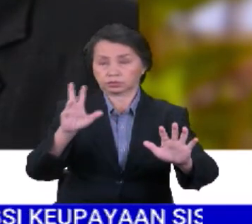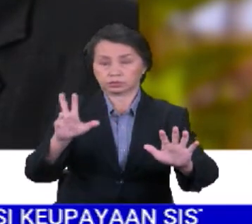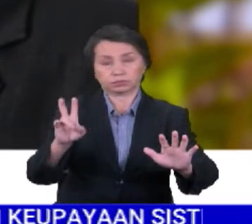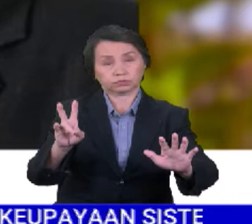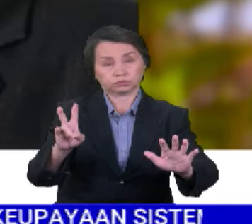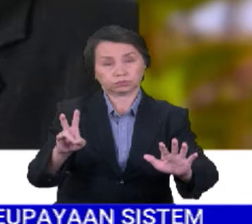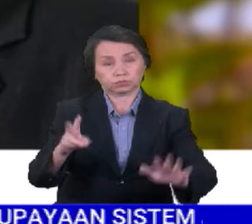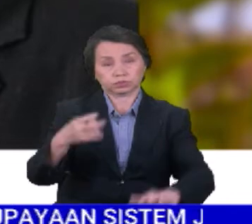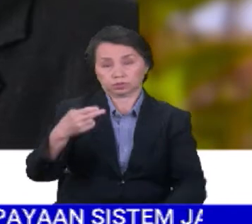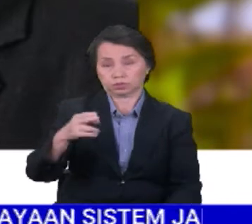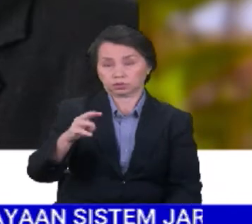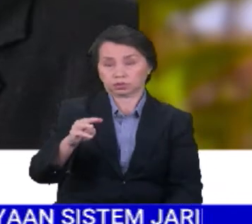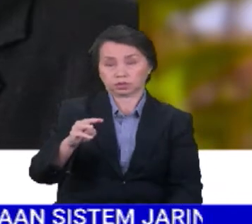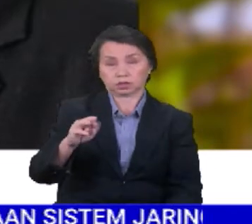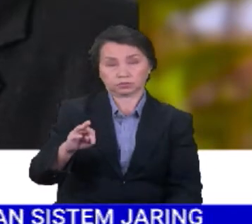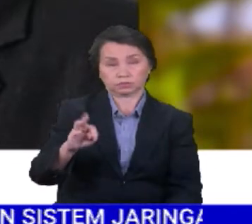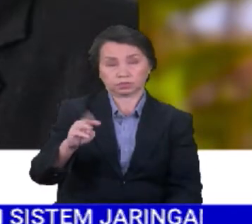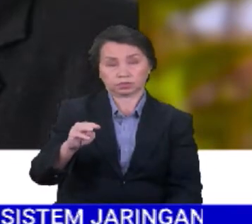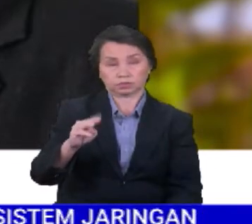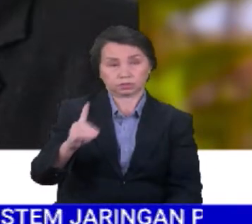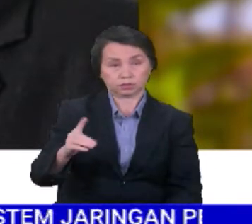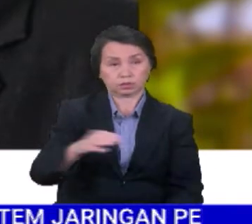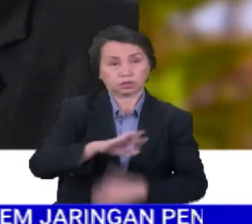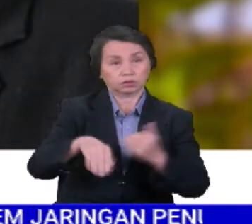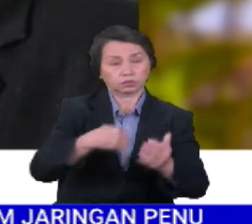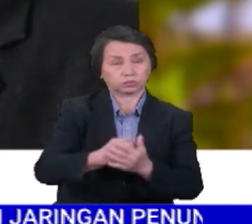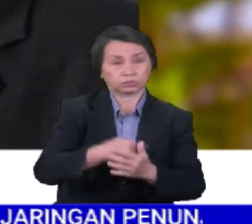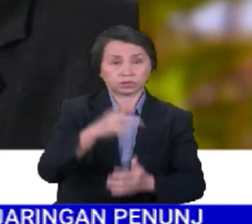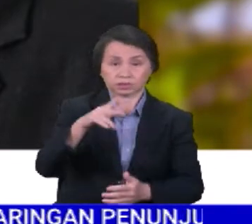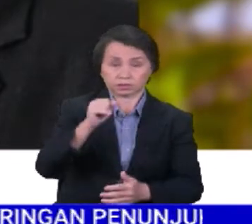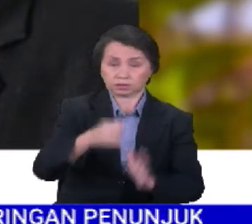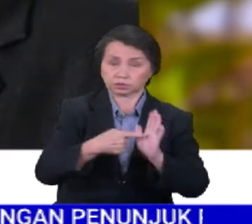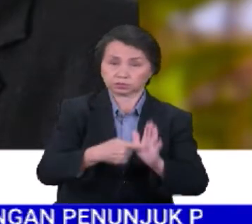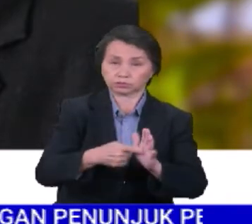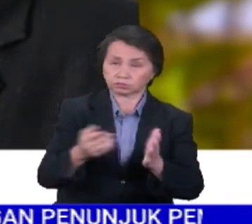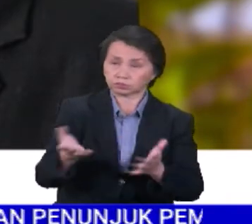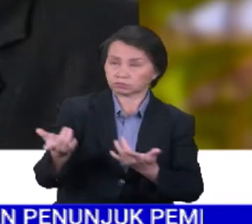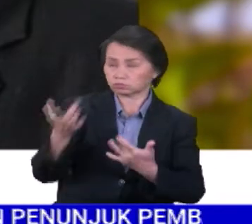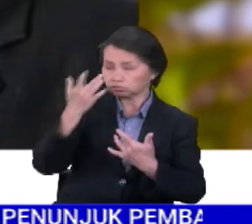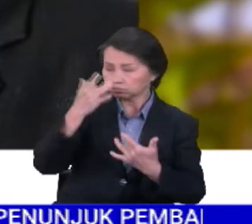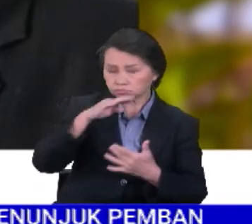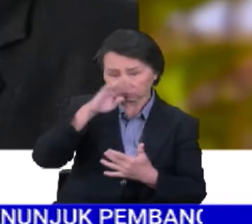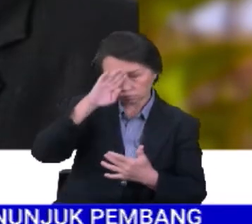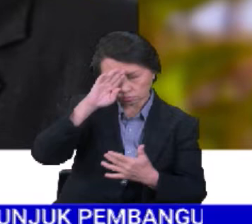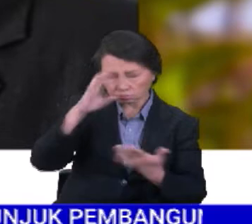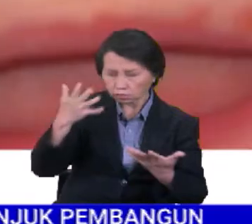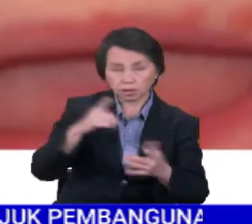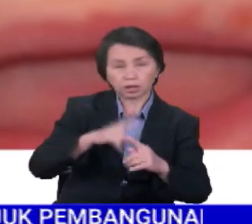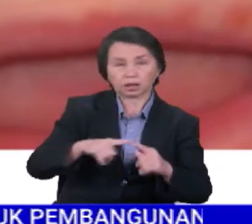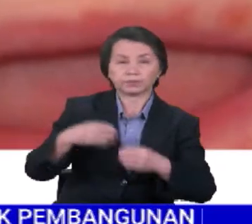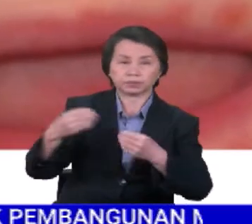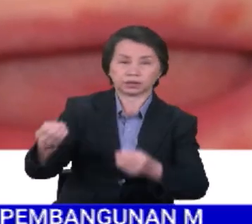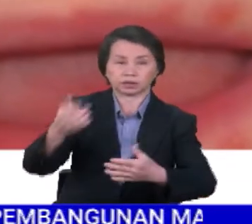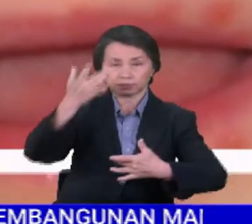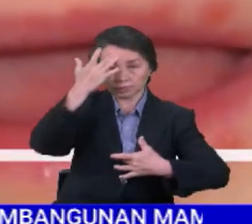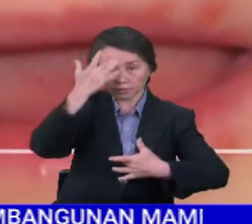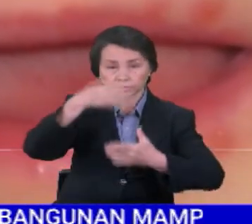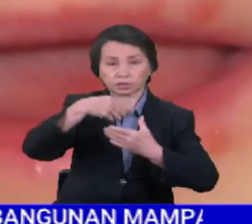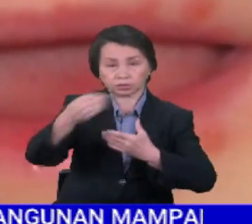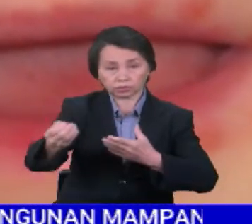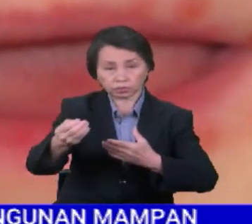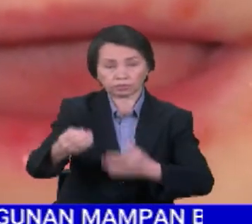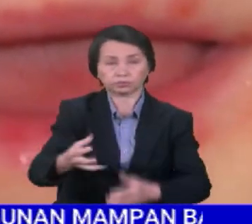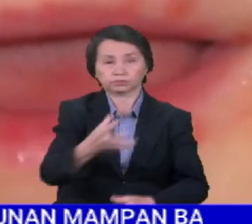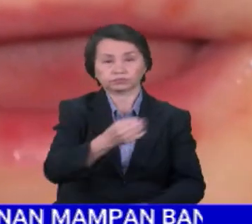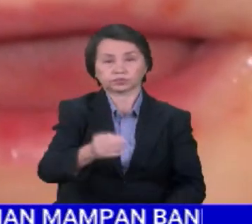kes hfmd semua kes Yang dilaporkan menunjukkan gejala ringan dan diberikan rawatan pesakit luar daerah Kuala